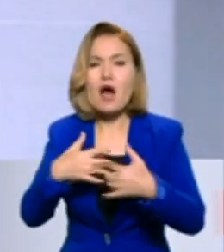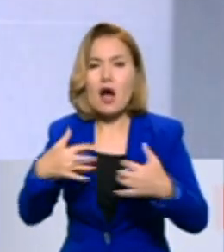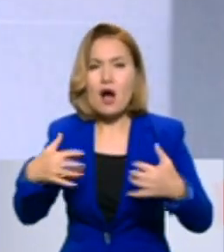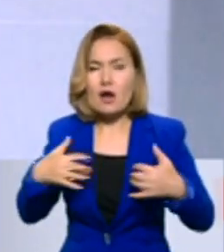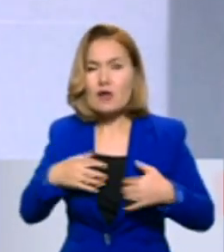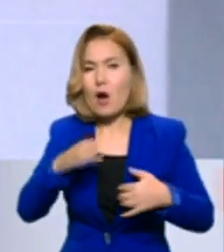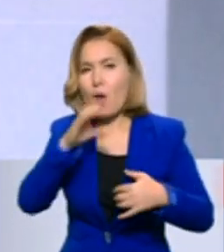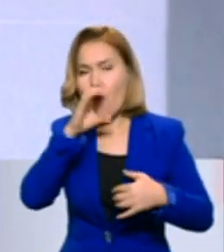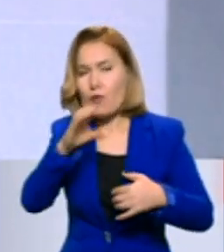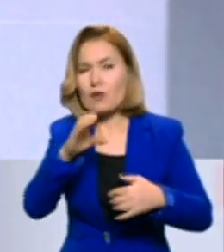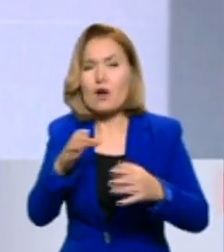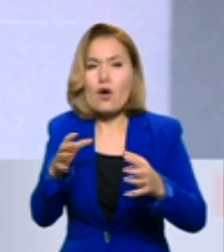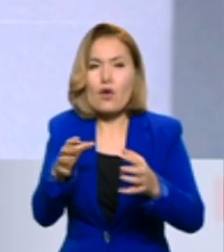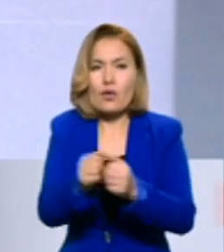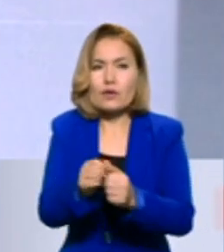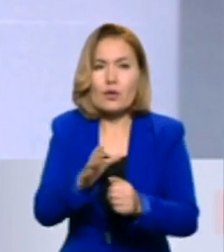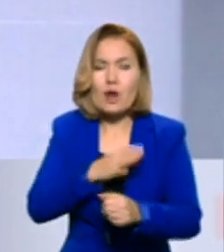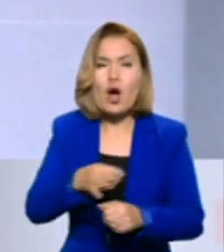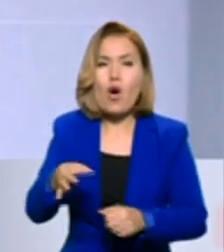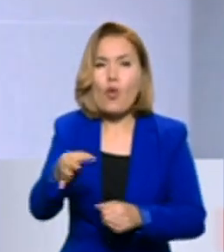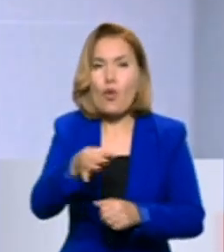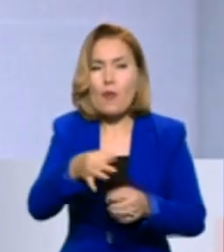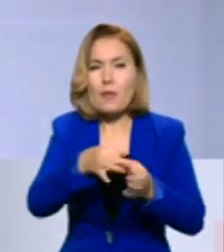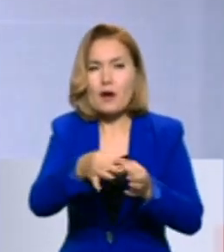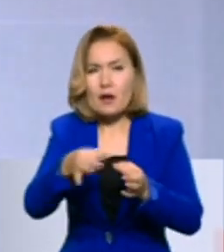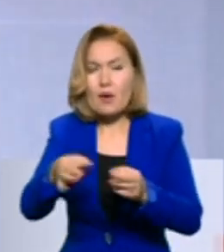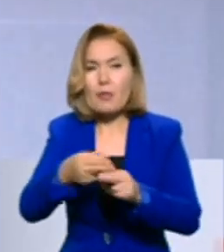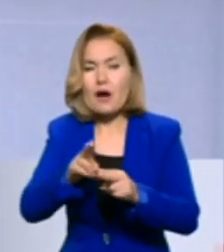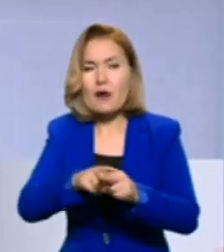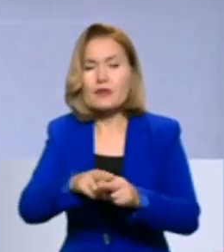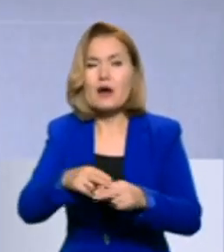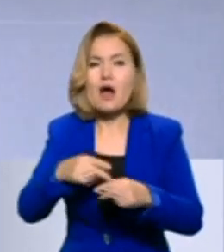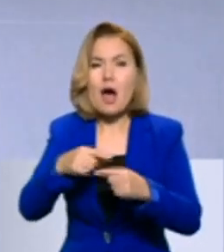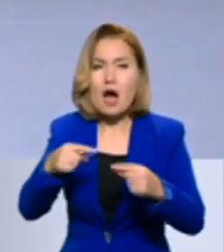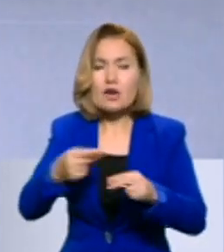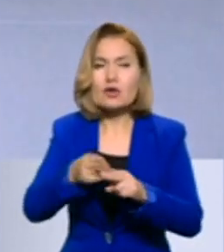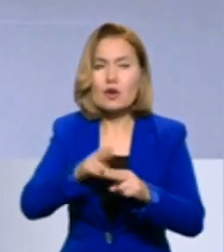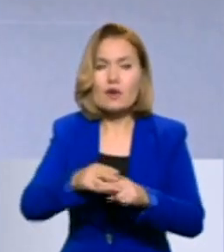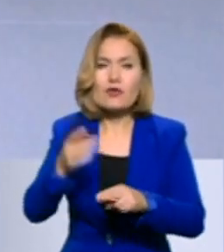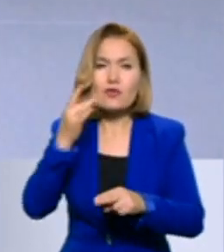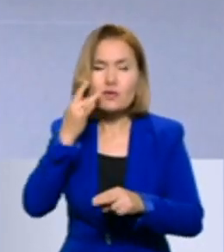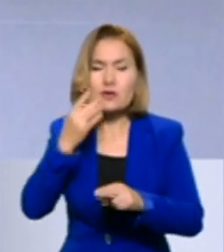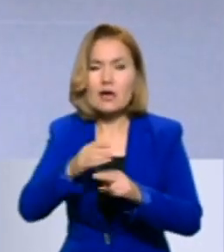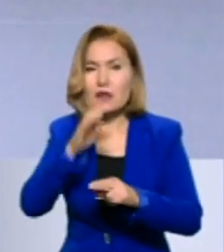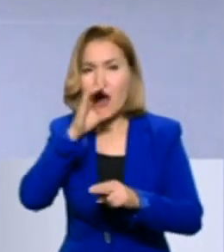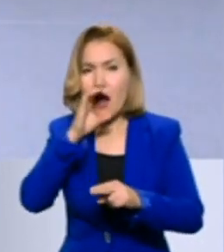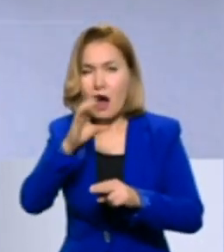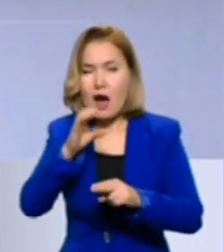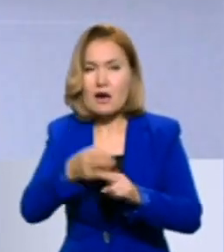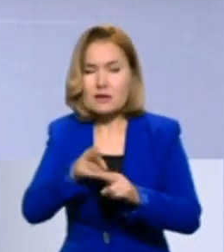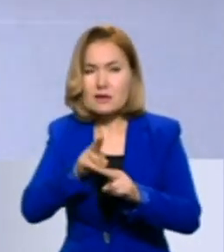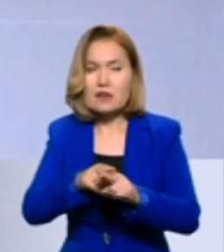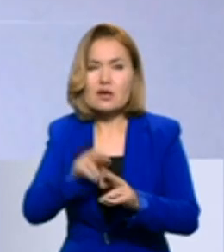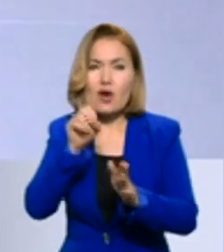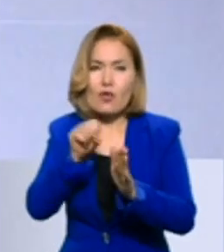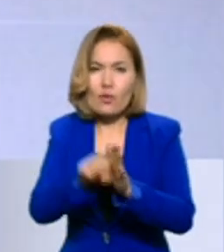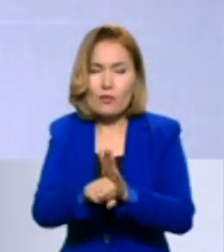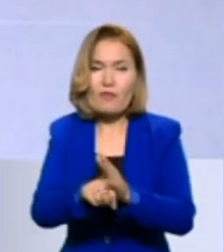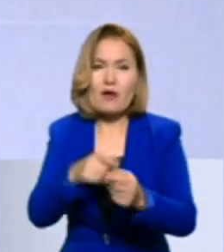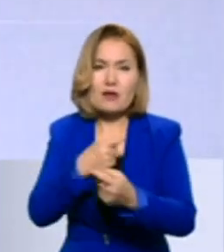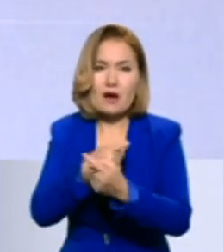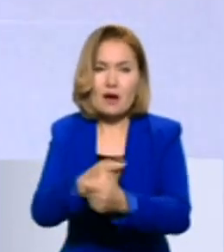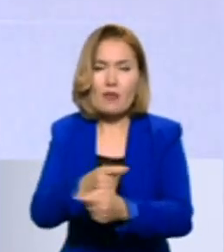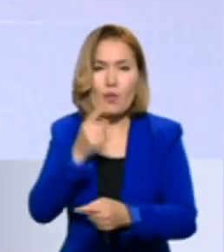қақпан құрады. Облысты айтпағанда өзге өңірлерден де малға қасқыр шапса, бәрі Алдаберді аңшыны іздеп келеді. Кезінде